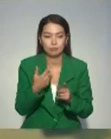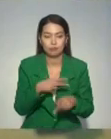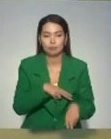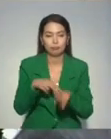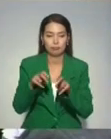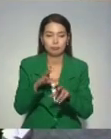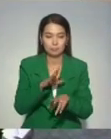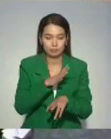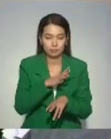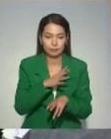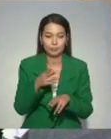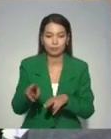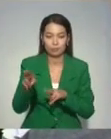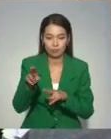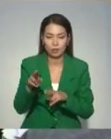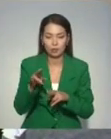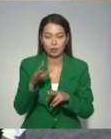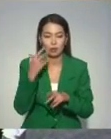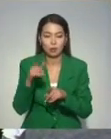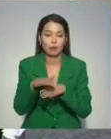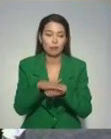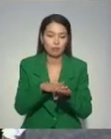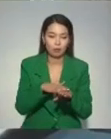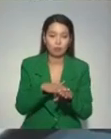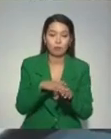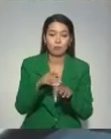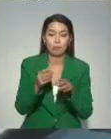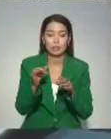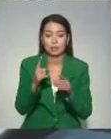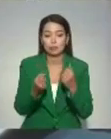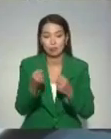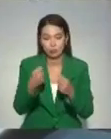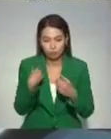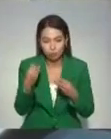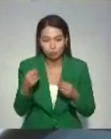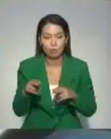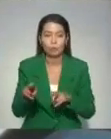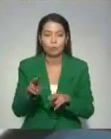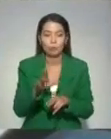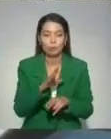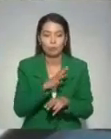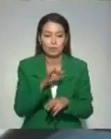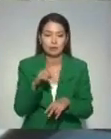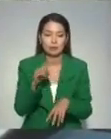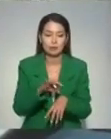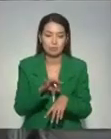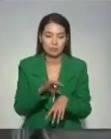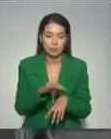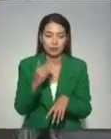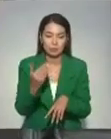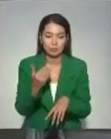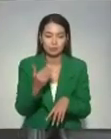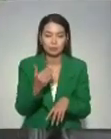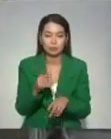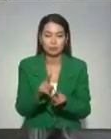Я выстрелил. Когда он вышел из машины, я выстрелил еще раз. На такой отчаянный шаг пошел из-за болезни, уверяет подсудимый.